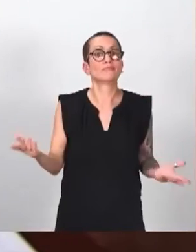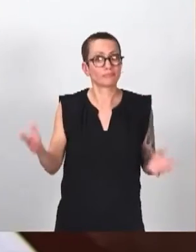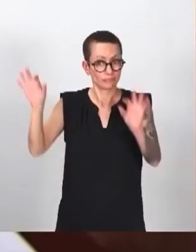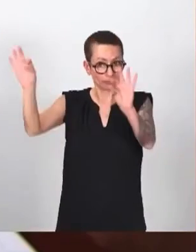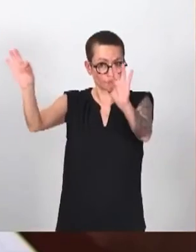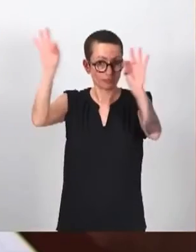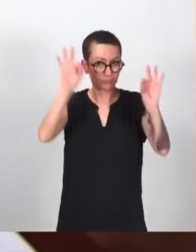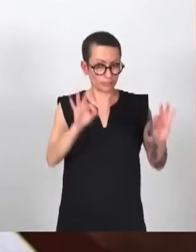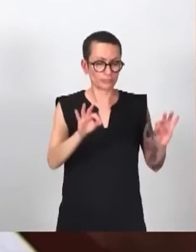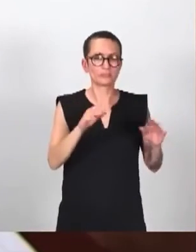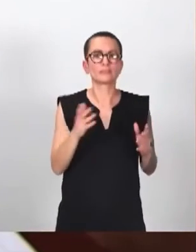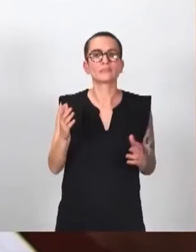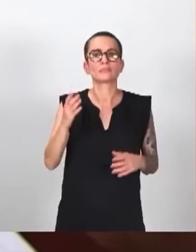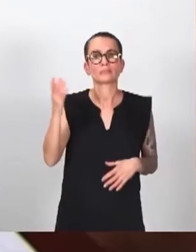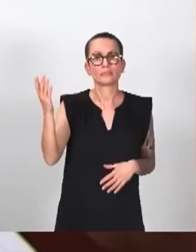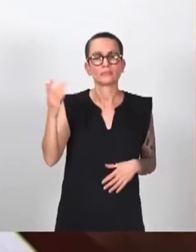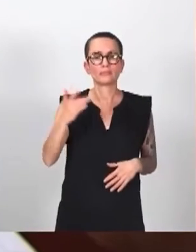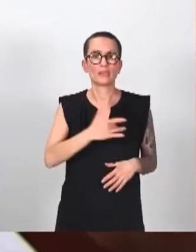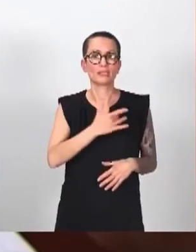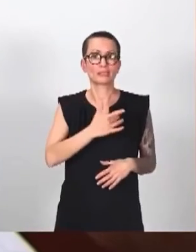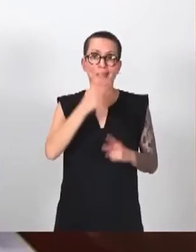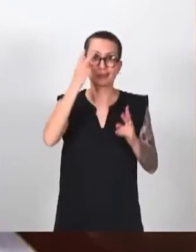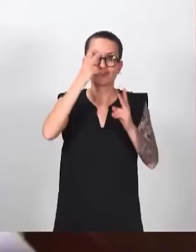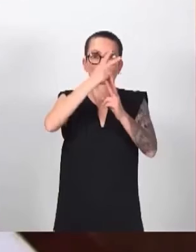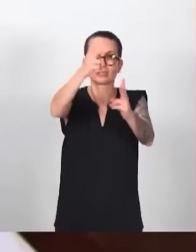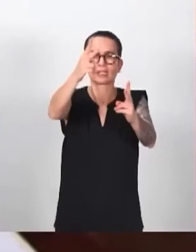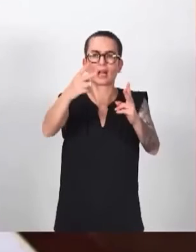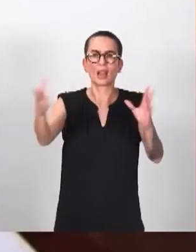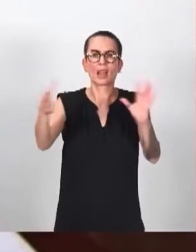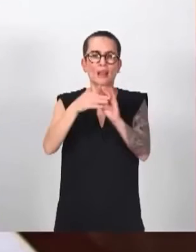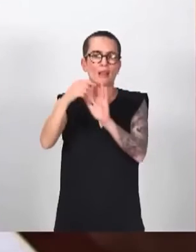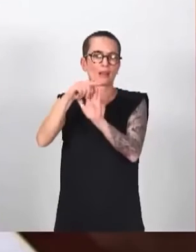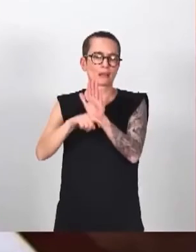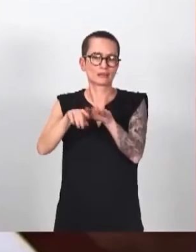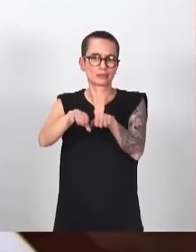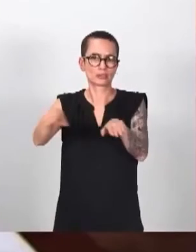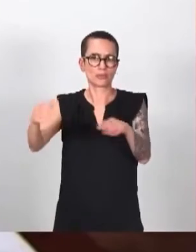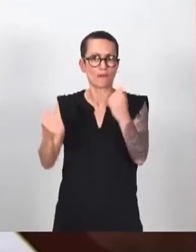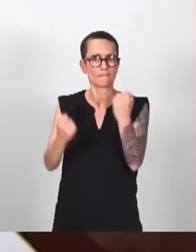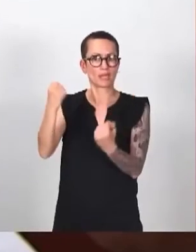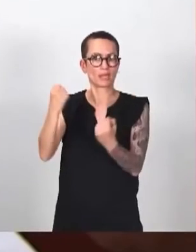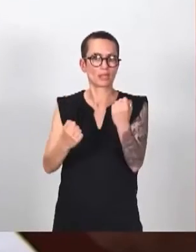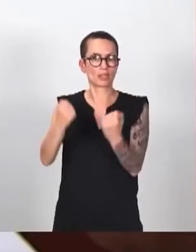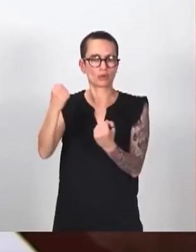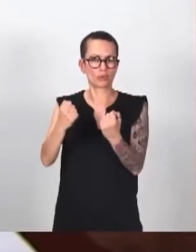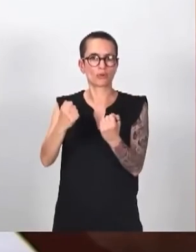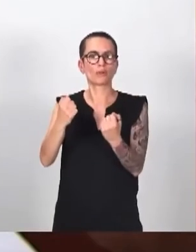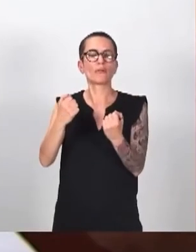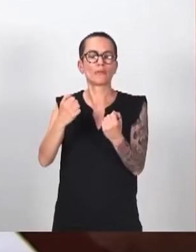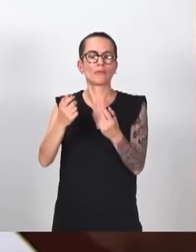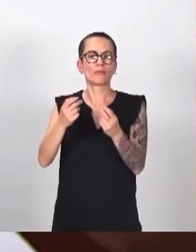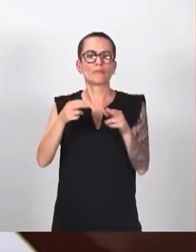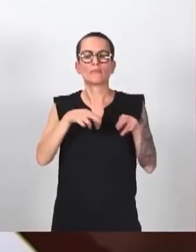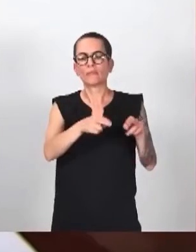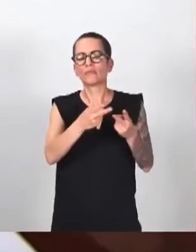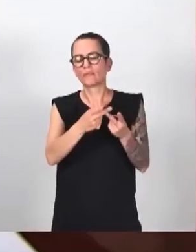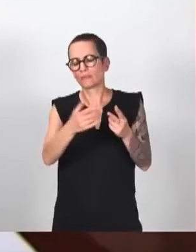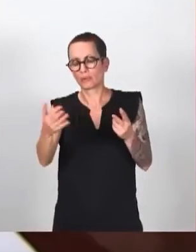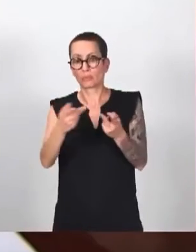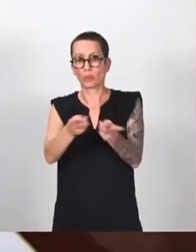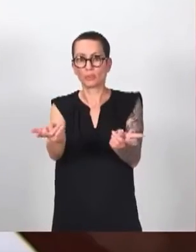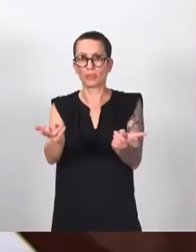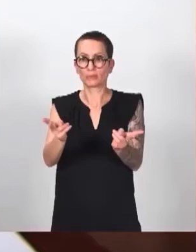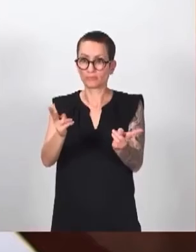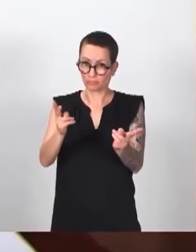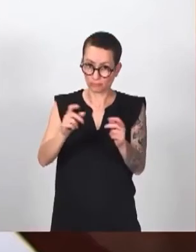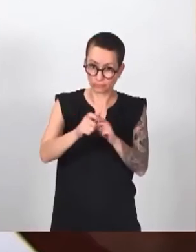encore, aucune nécessité d'intérêt général en rapport avec la réglementation du stationnement des véhicules le long des voies publiques ne permet de justifier la